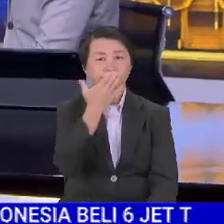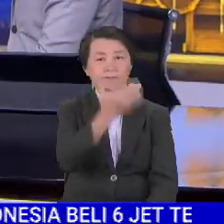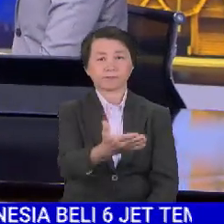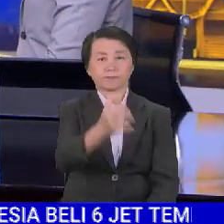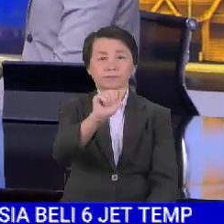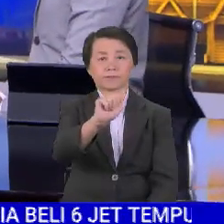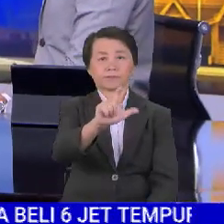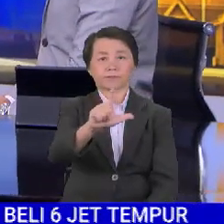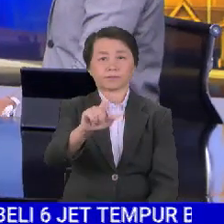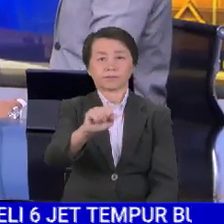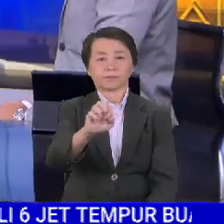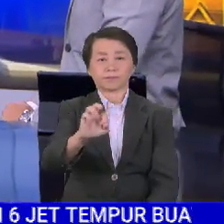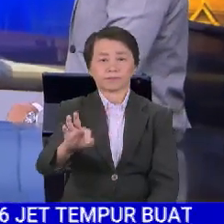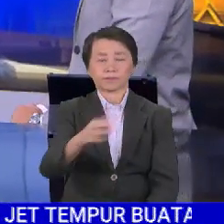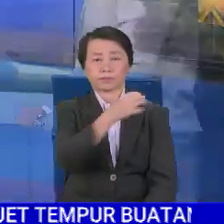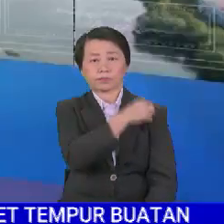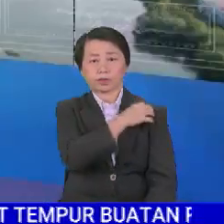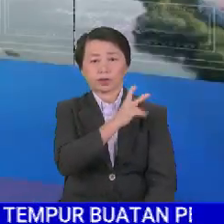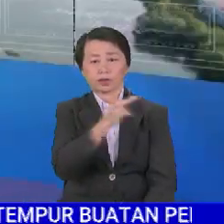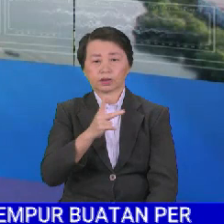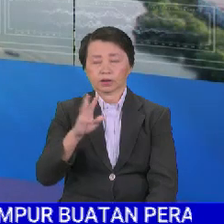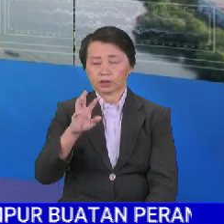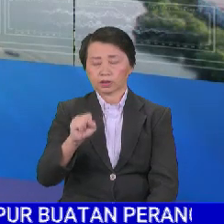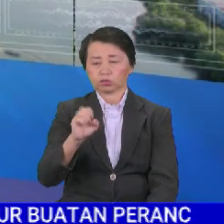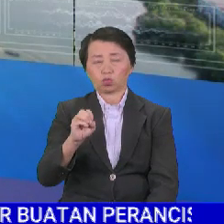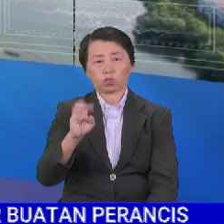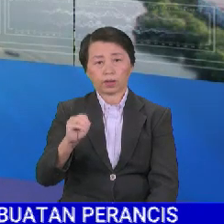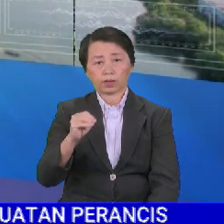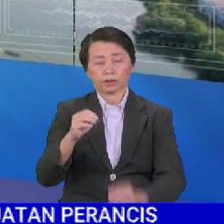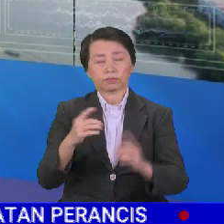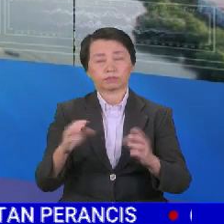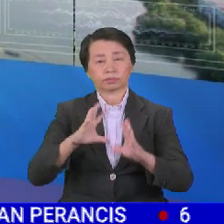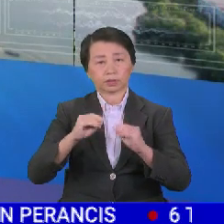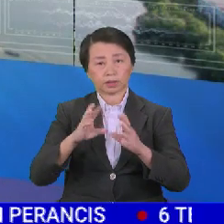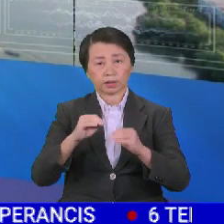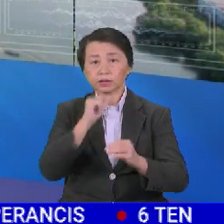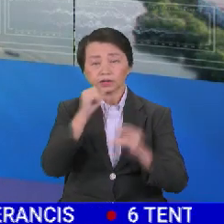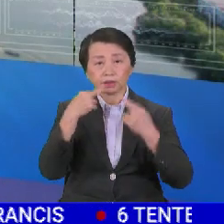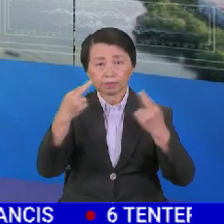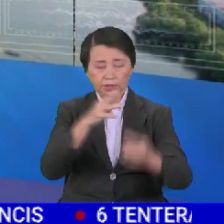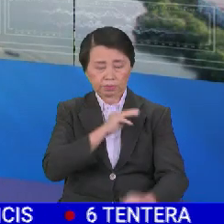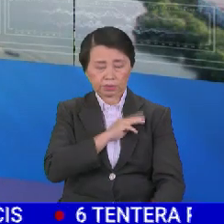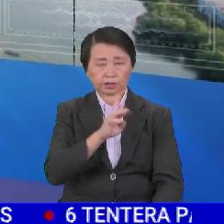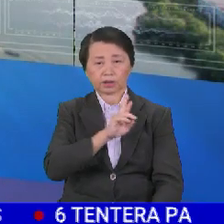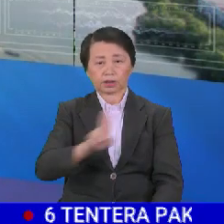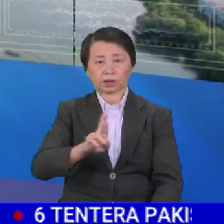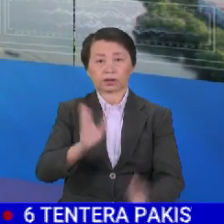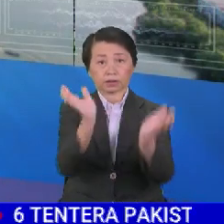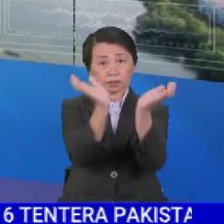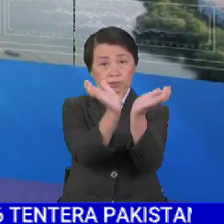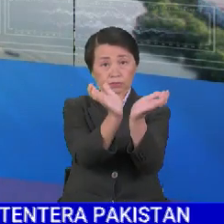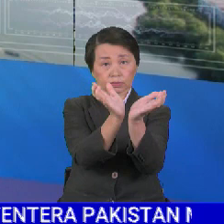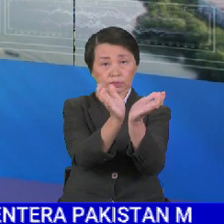Ya, Alif. Mesyuarat Pegawai-Pegawai Kanan SOM Pertemuan Tahunan Tidak Rasmi Menteri-Menteri Agama Negara Brunei